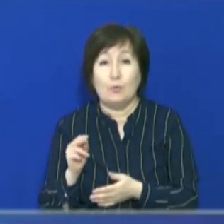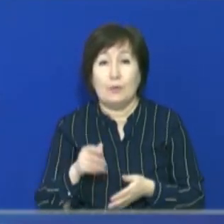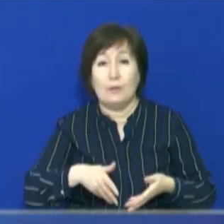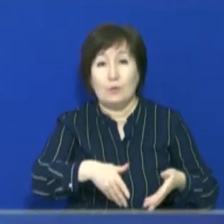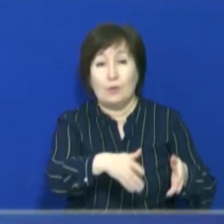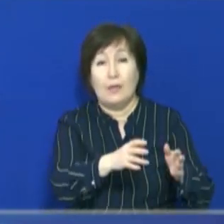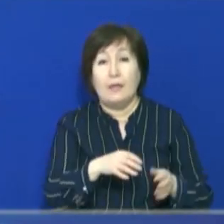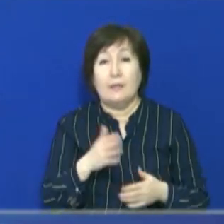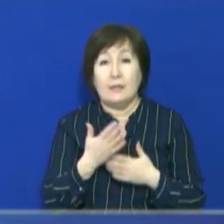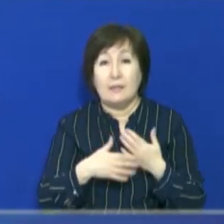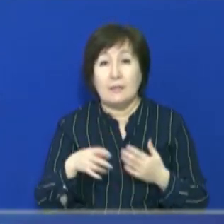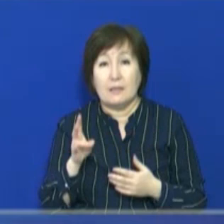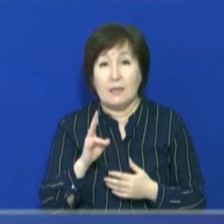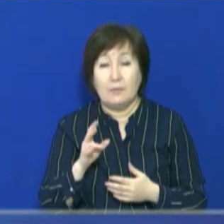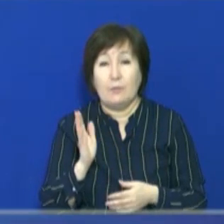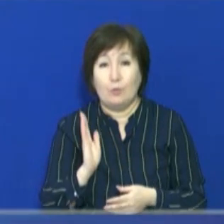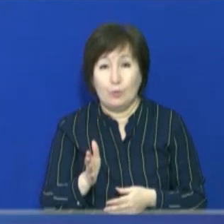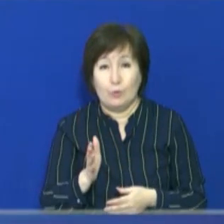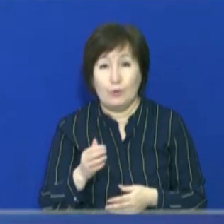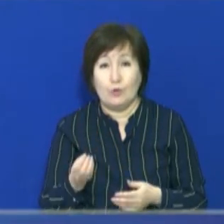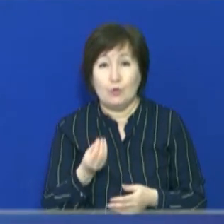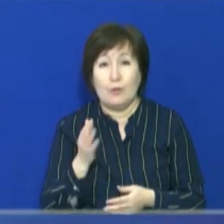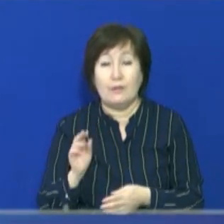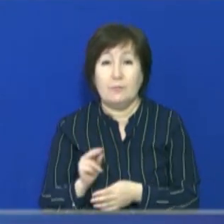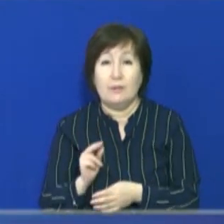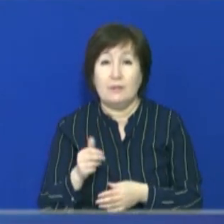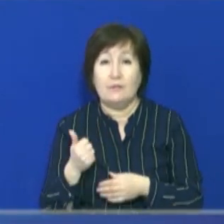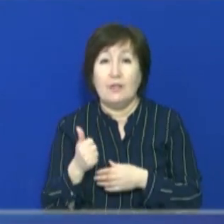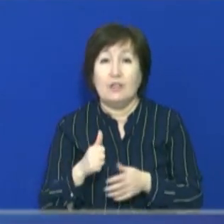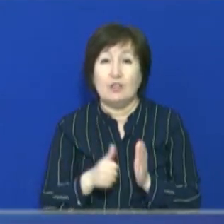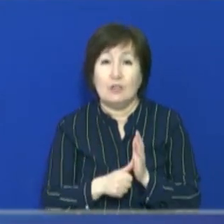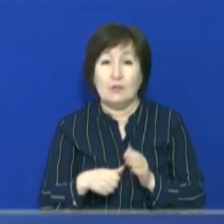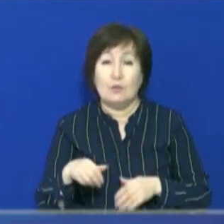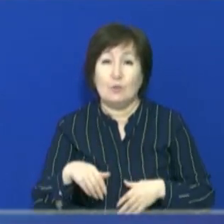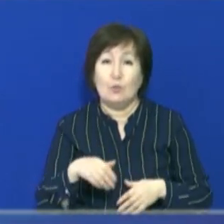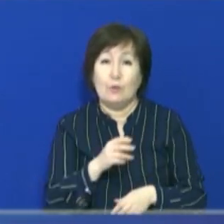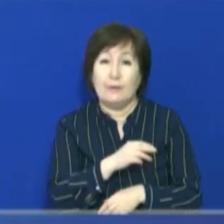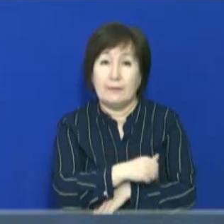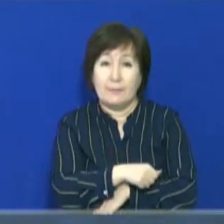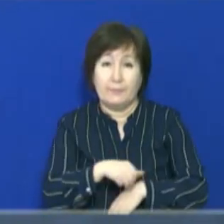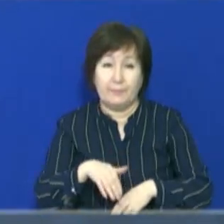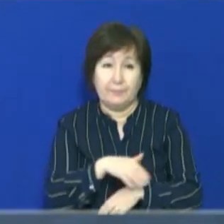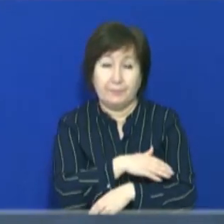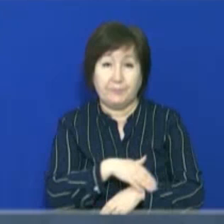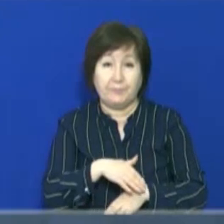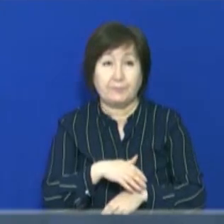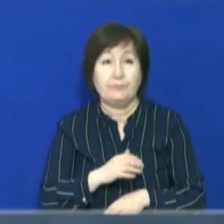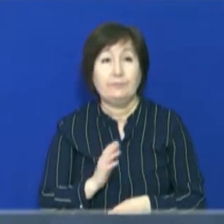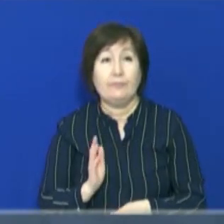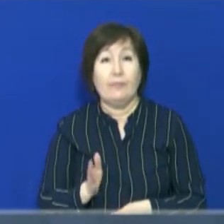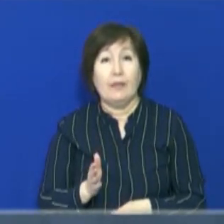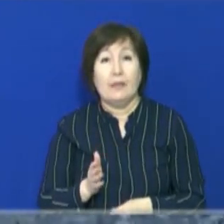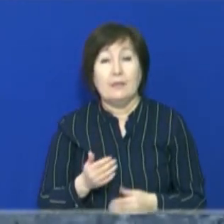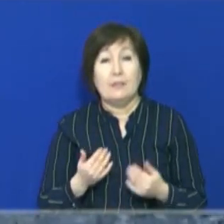ноября будут отремонтированы еще 6 улиц. В настоящее время ремонтируется дорога по улице Бегалина. В городе к